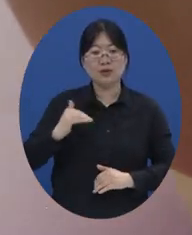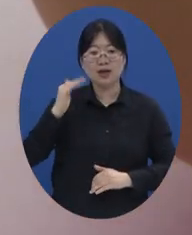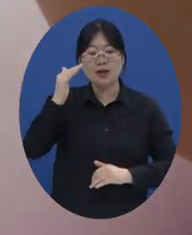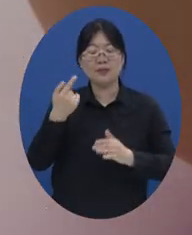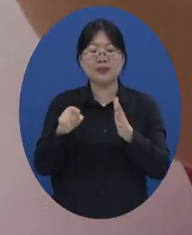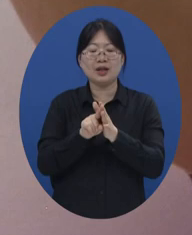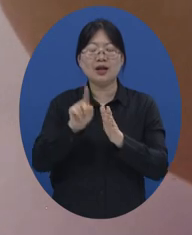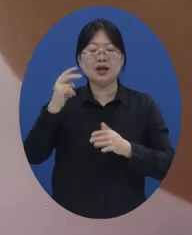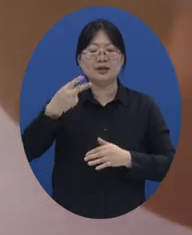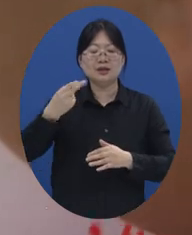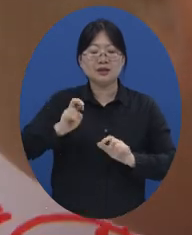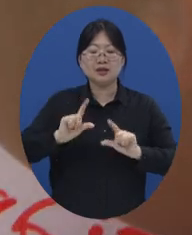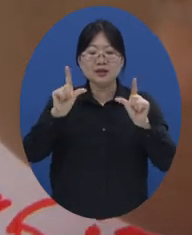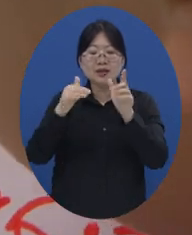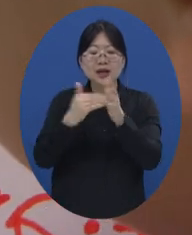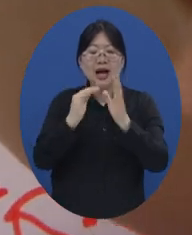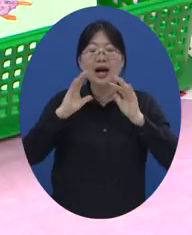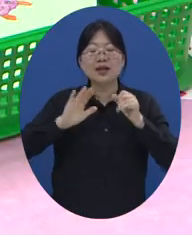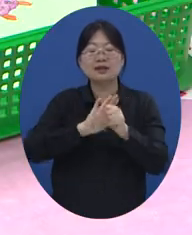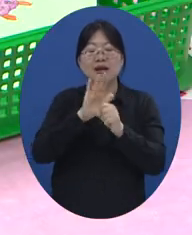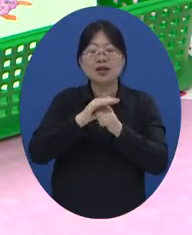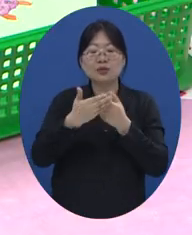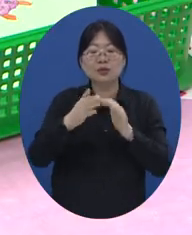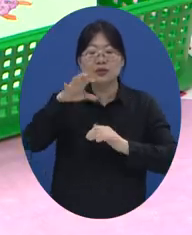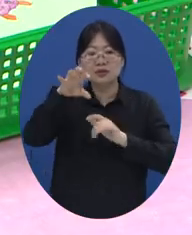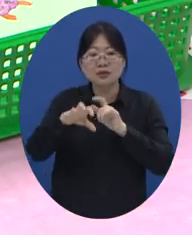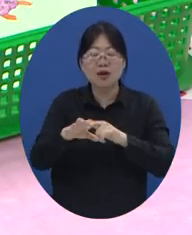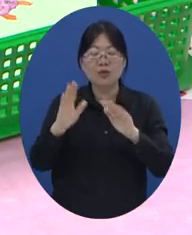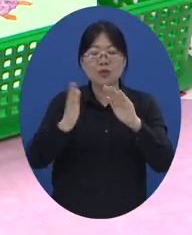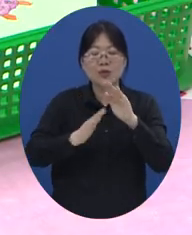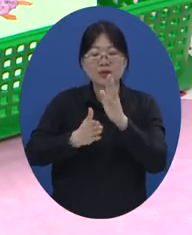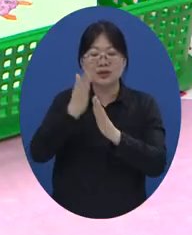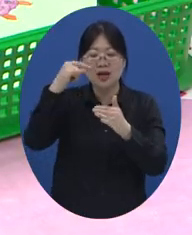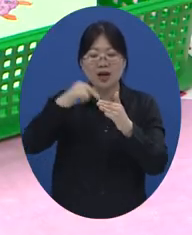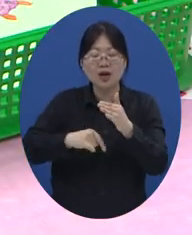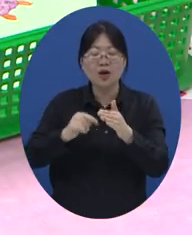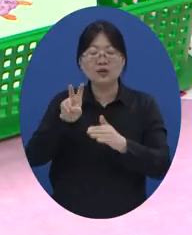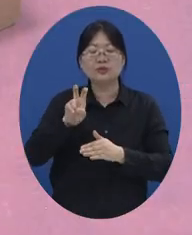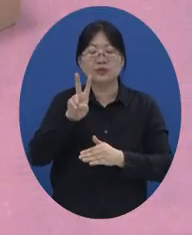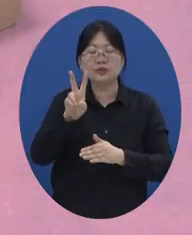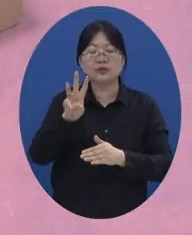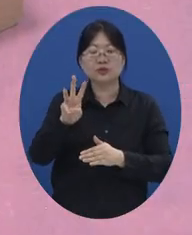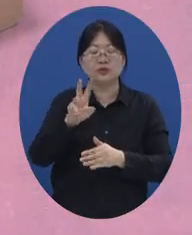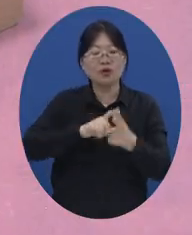오는 2022년까지 아이사랑 놀이터 등 공공 실내 놀이시설 22곳을 더